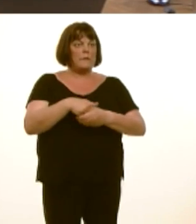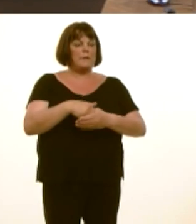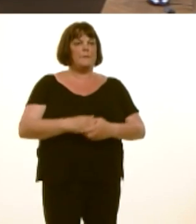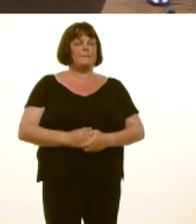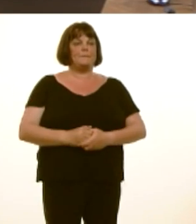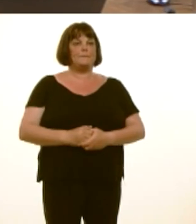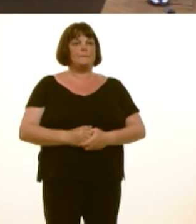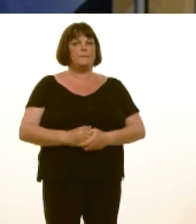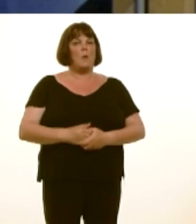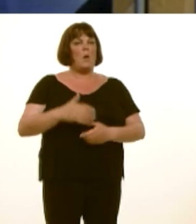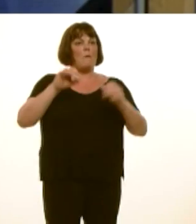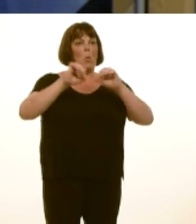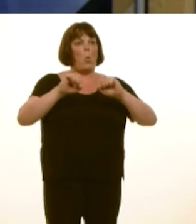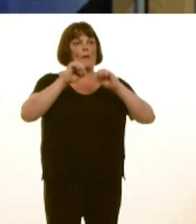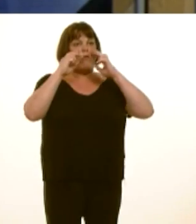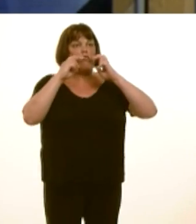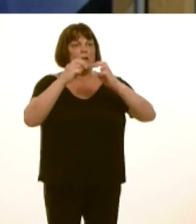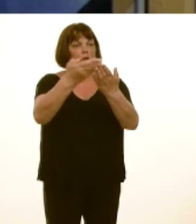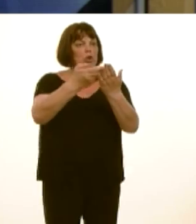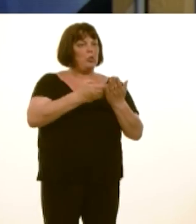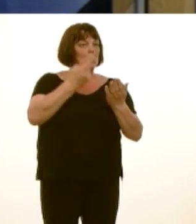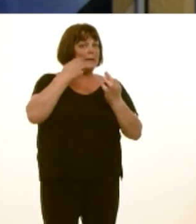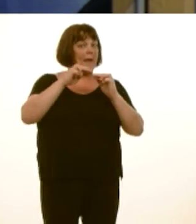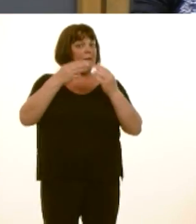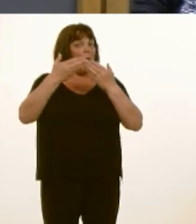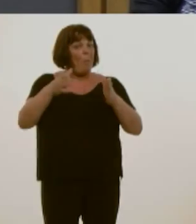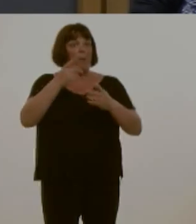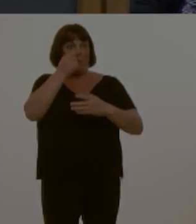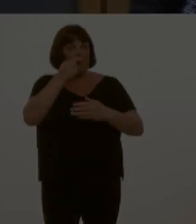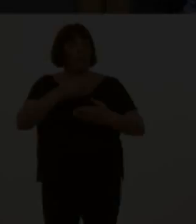bosib yn y dyfodol. Thank you, First Minister. We now move to item two, which is...